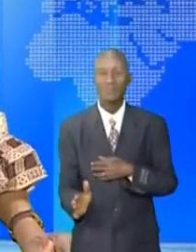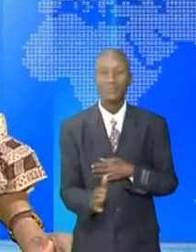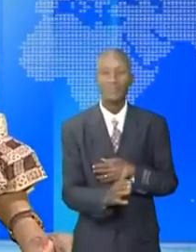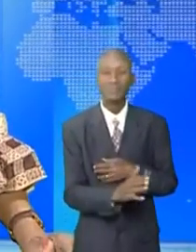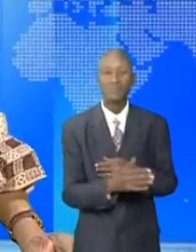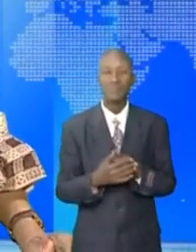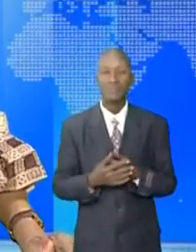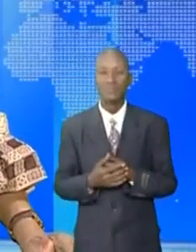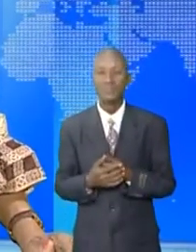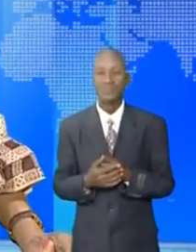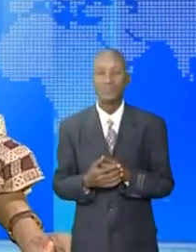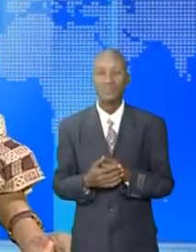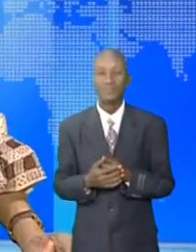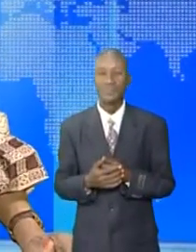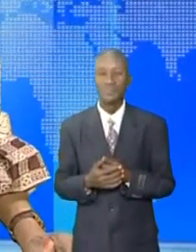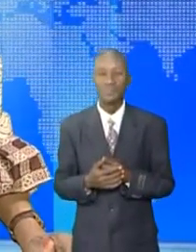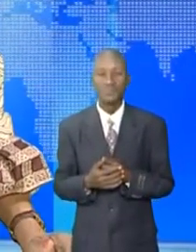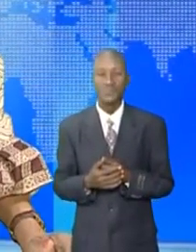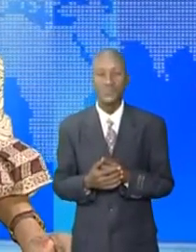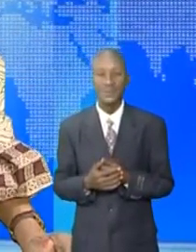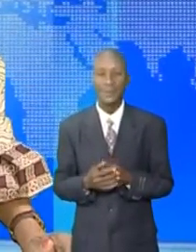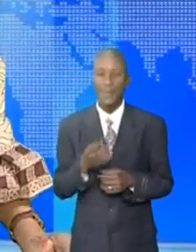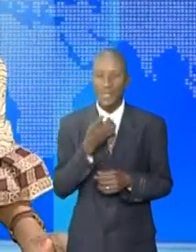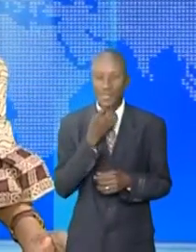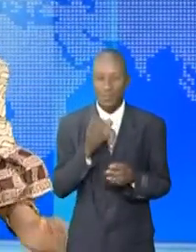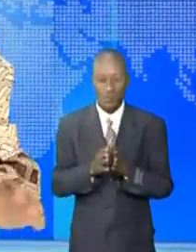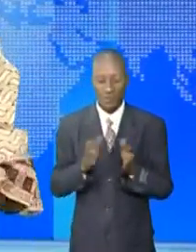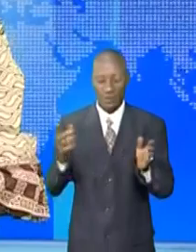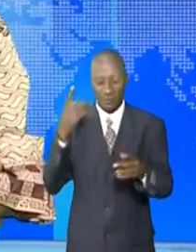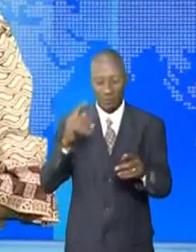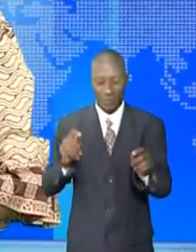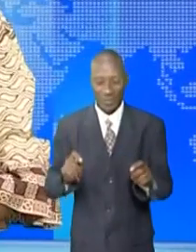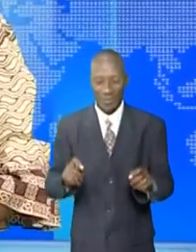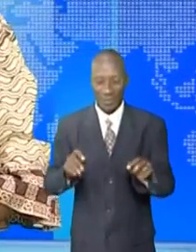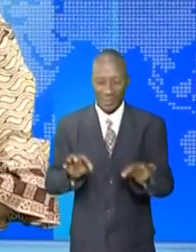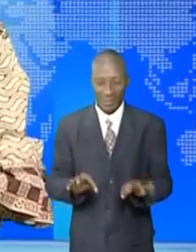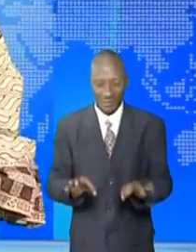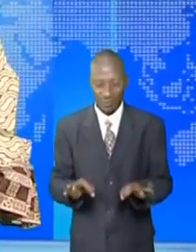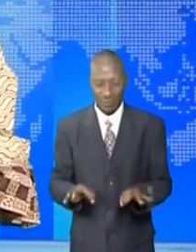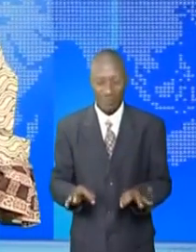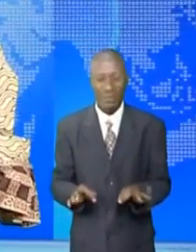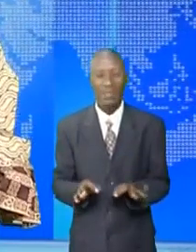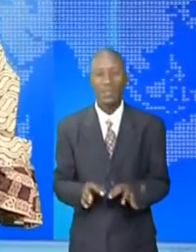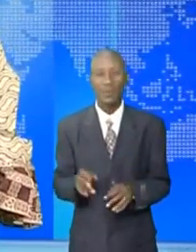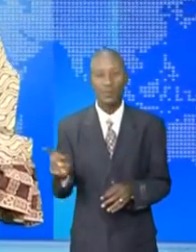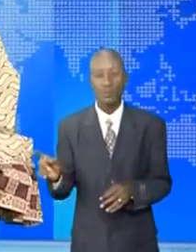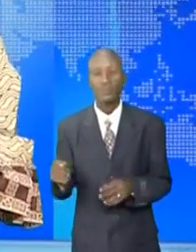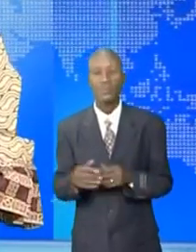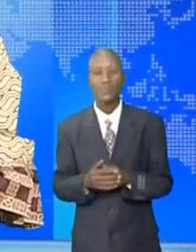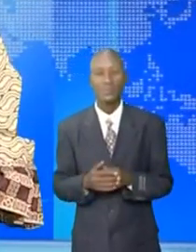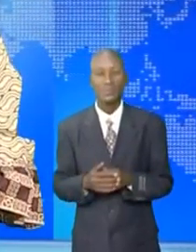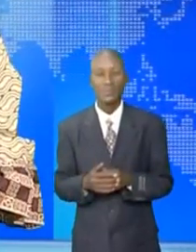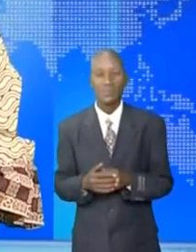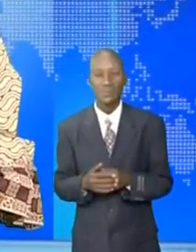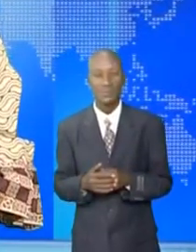C'est avec une joie immense que l'inspection générale de la territoriale accueille la nomination du Premier ministre et chef du gouvernement ce